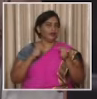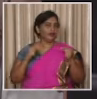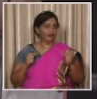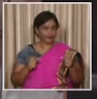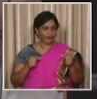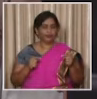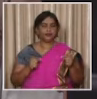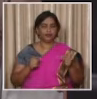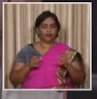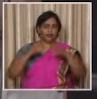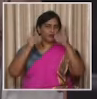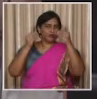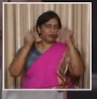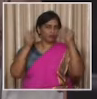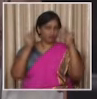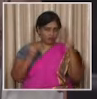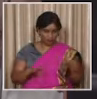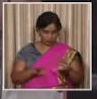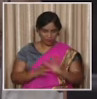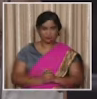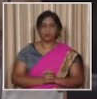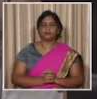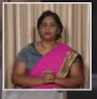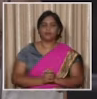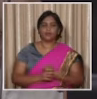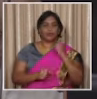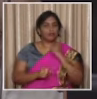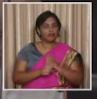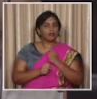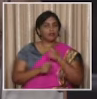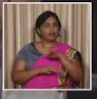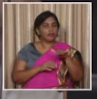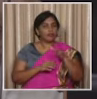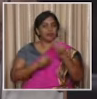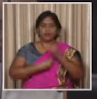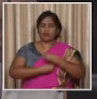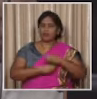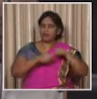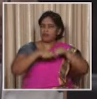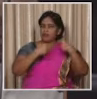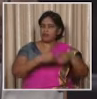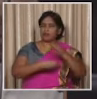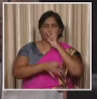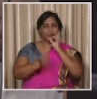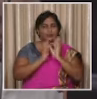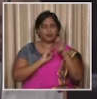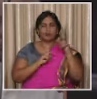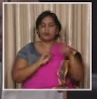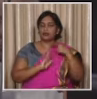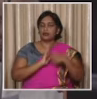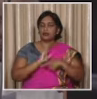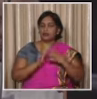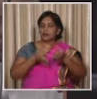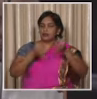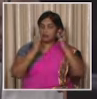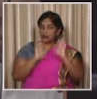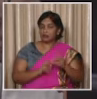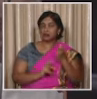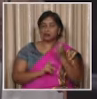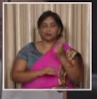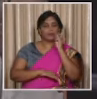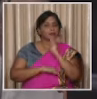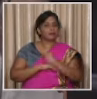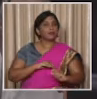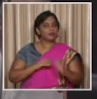වෙලා ඒවා කඩා කප්පල් කර දැමීම, රාජ්‍ය දේපළ විනාශ කර දැමීම. මේ නිසා රටට විධිමත් ආර්ථික